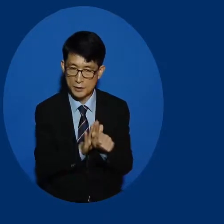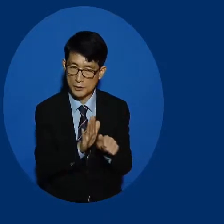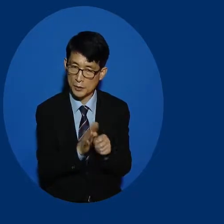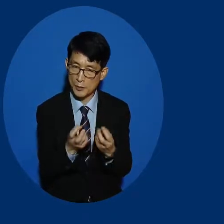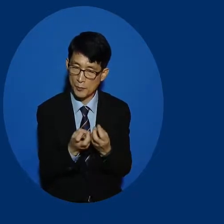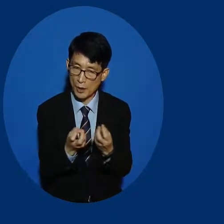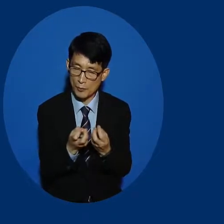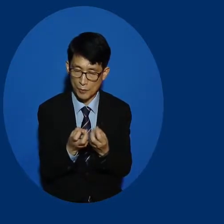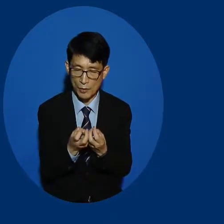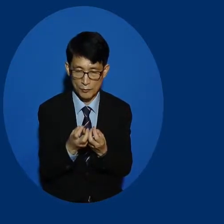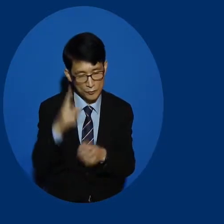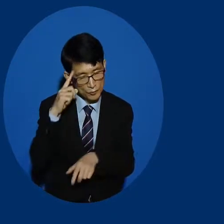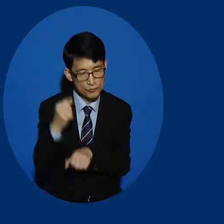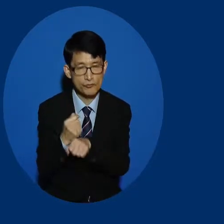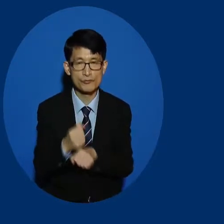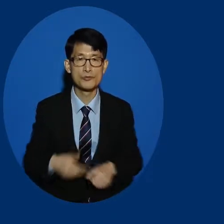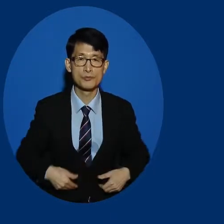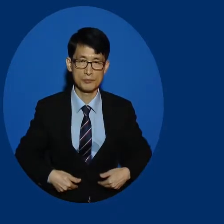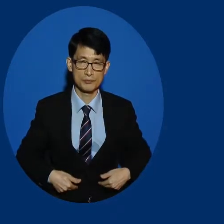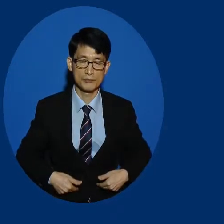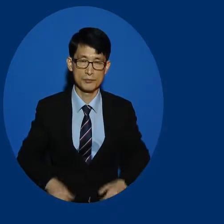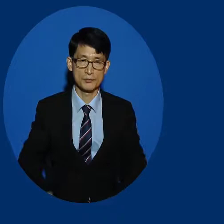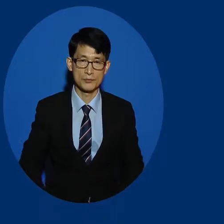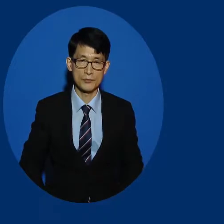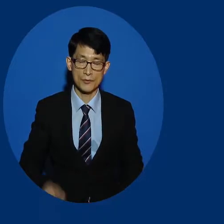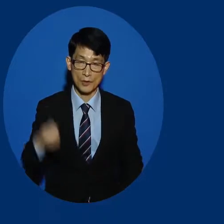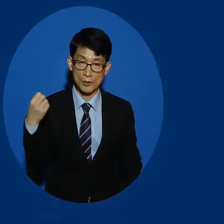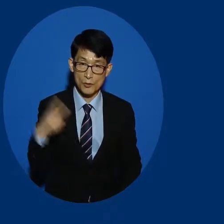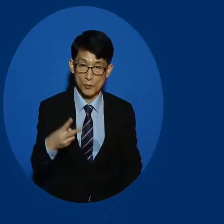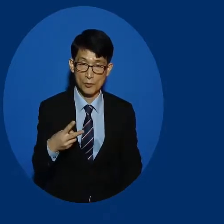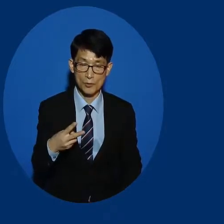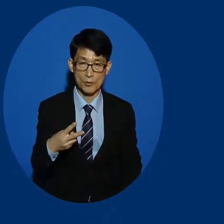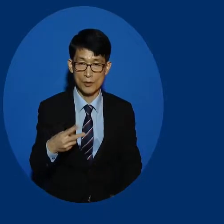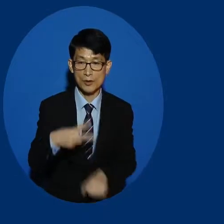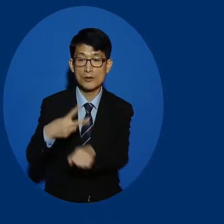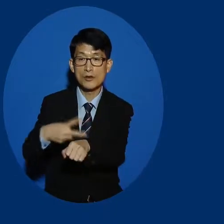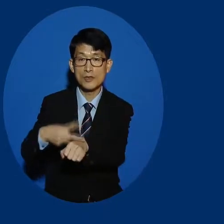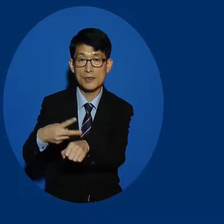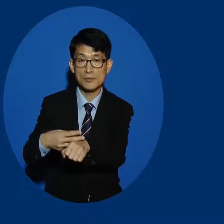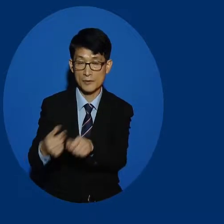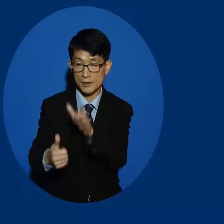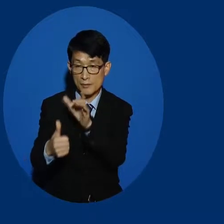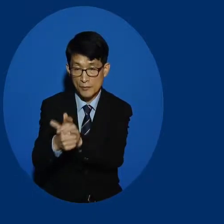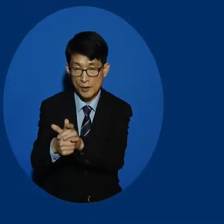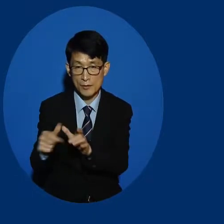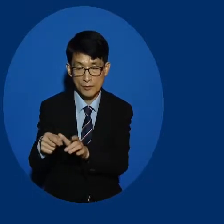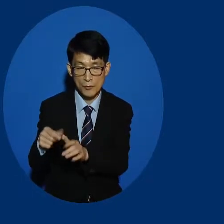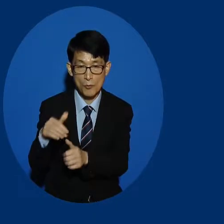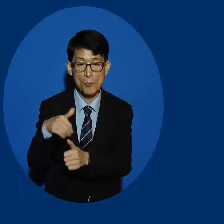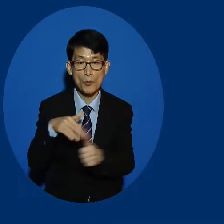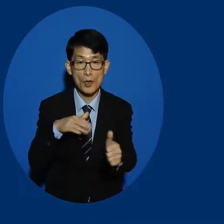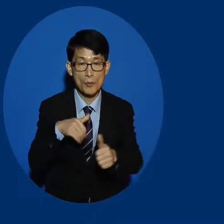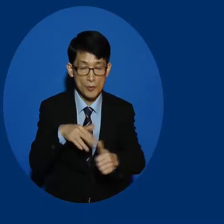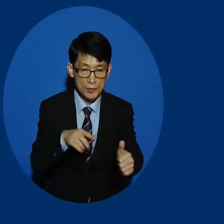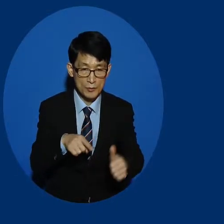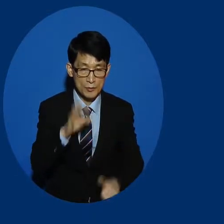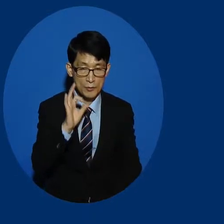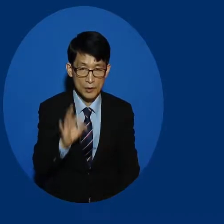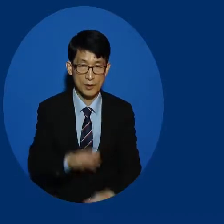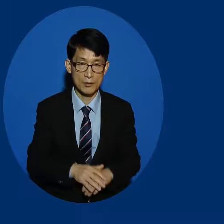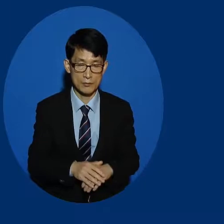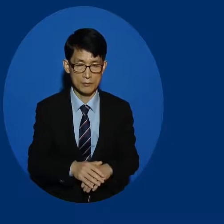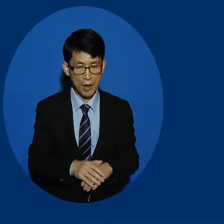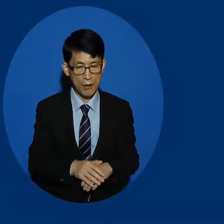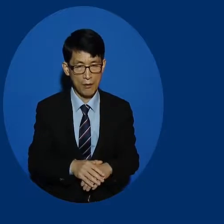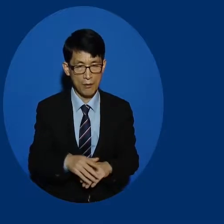또 장애인 평생교육 기관의 평생교육사 배치 현황을 알아봤더니 장애인 평생교육 기관의 30%도 안